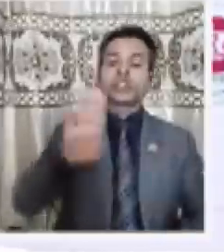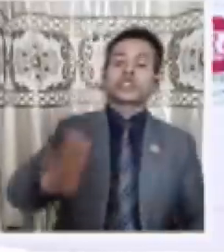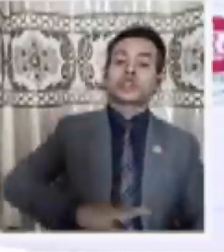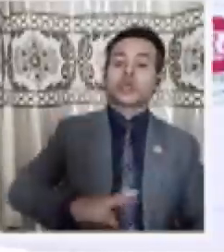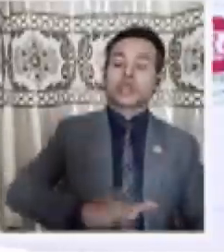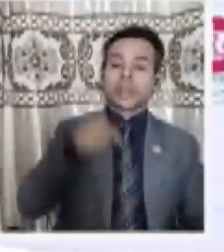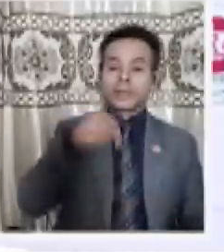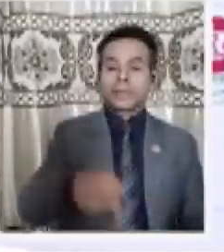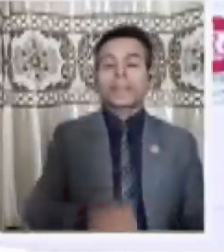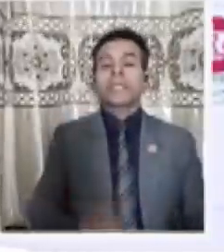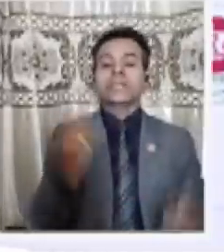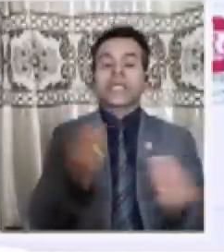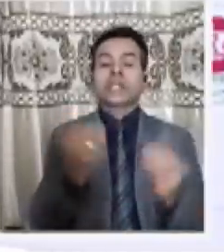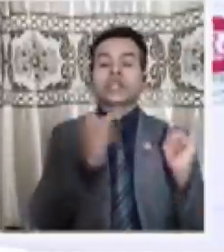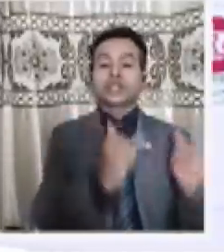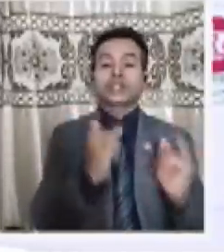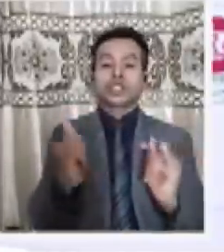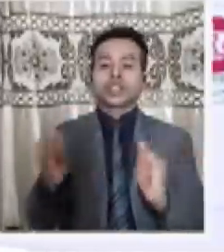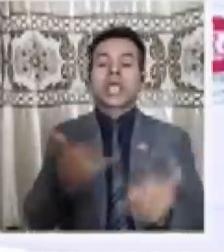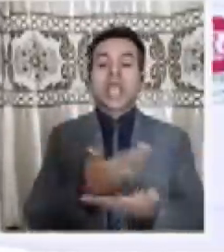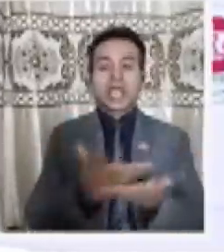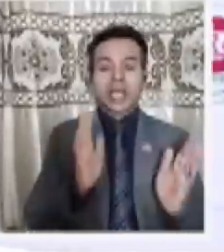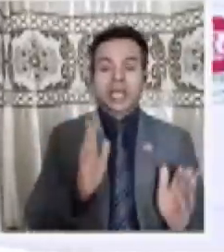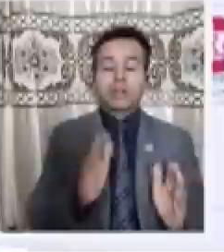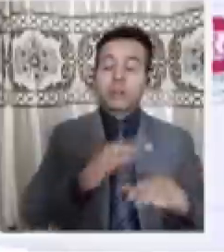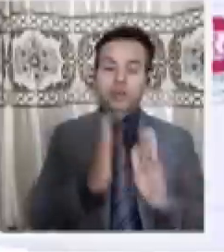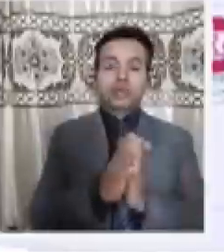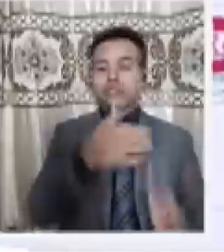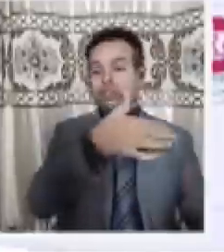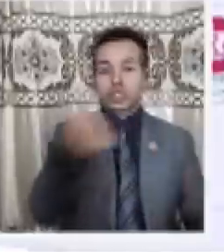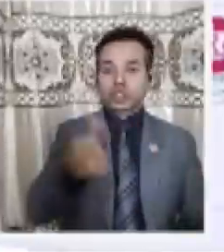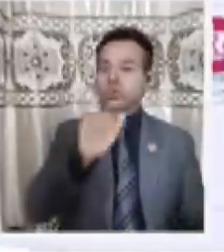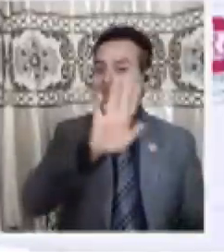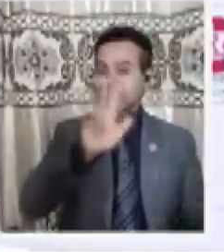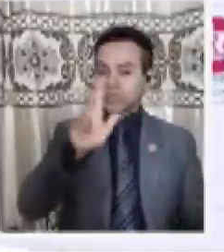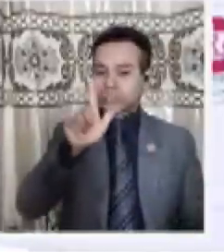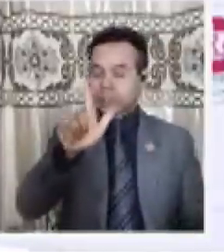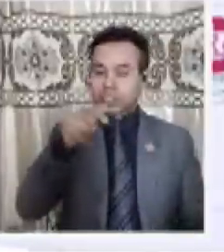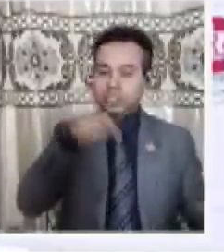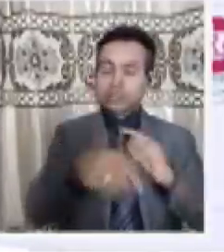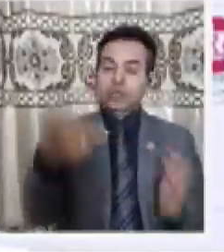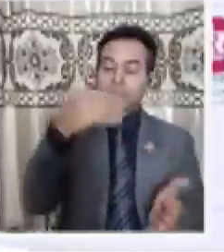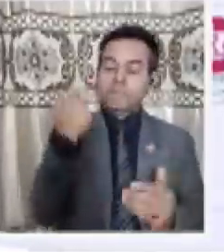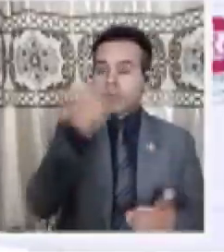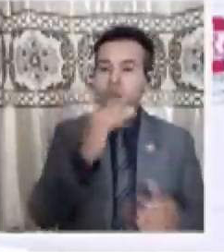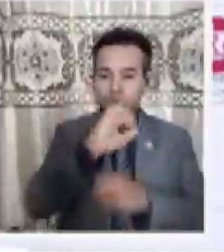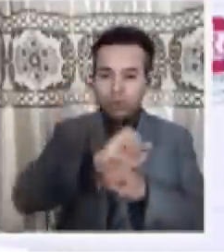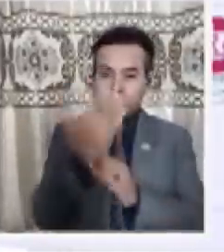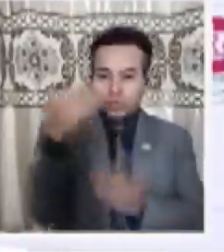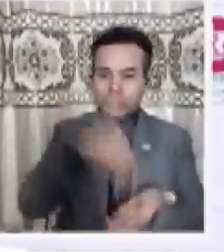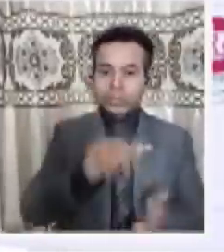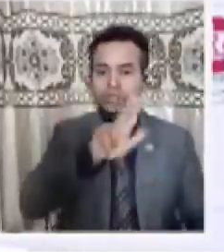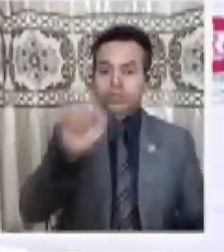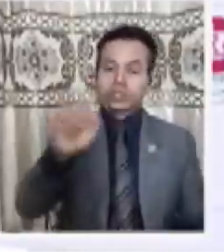চট্টগ্রাম মহানগরীতে সাধারণ শয্যা 657টি, রোগী ভর্তি আছে 334 জন এবং খালি আছে